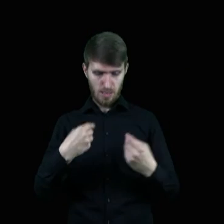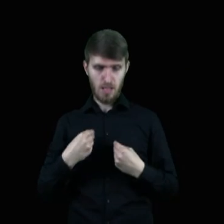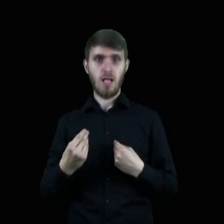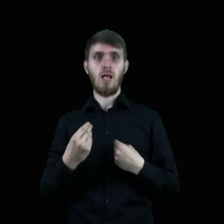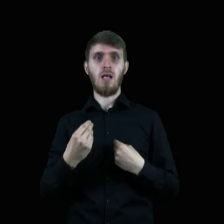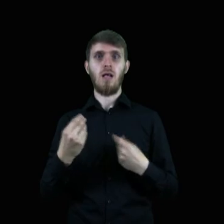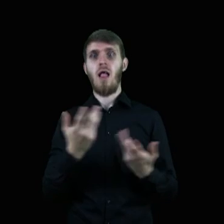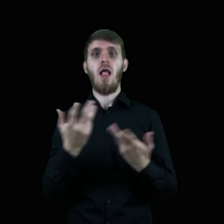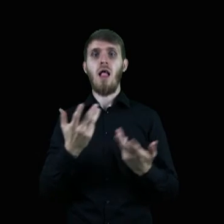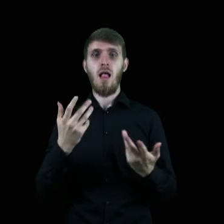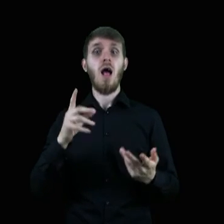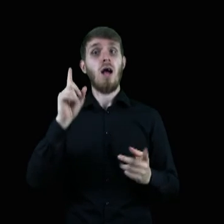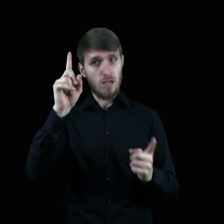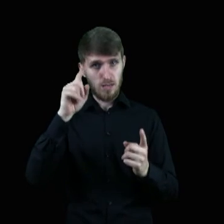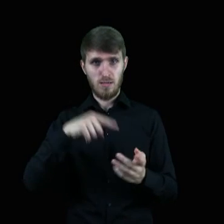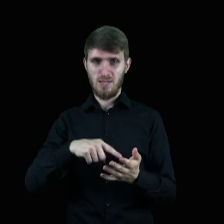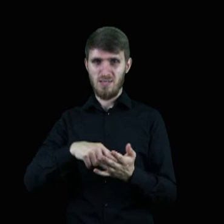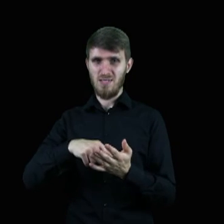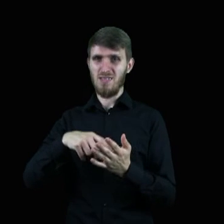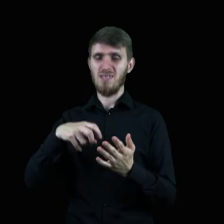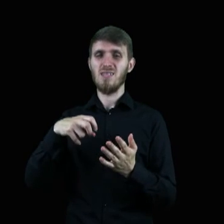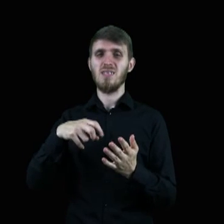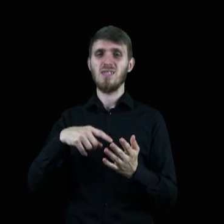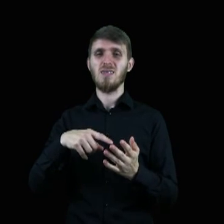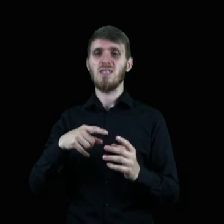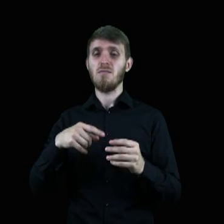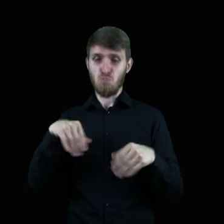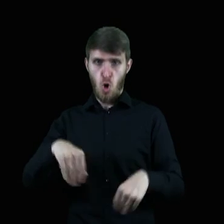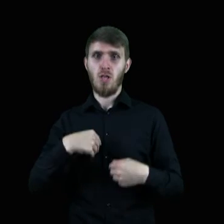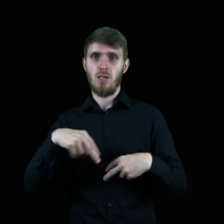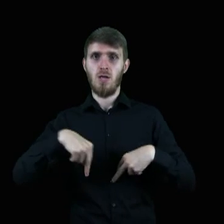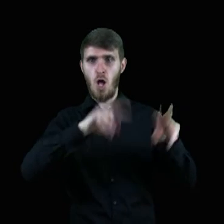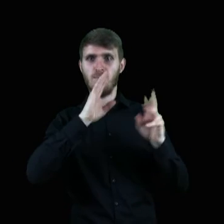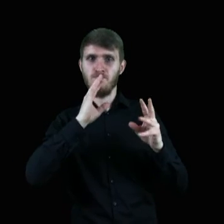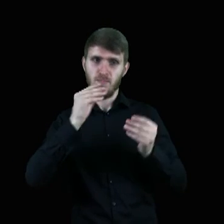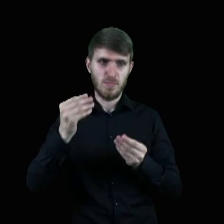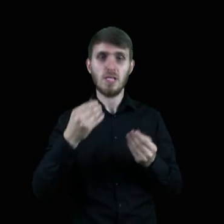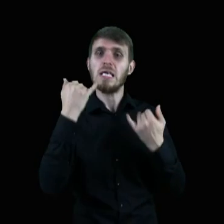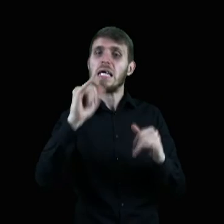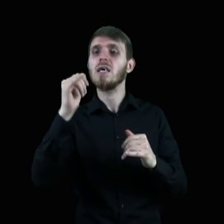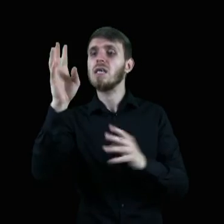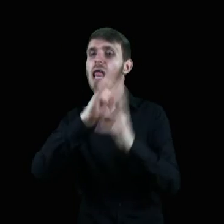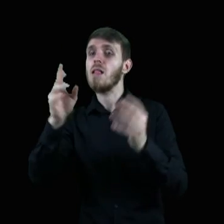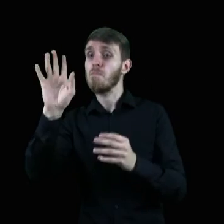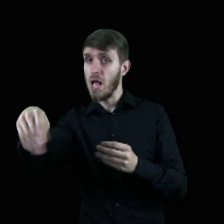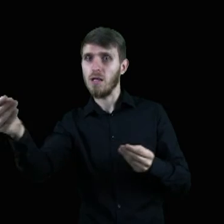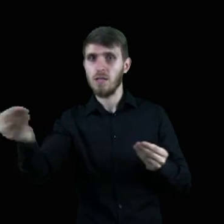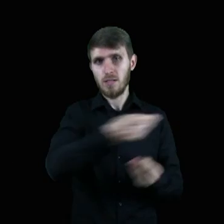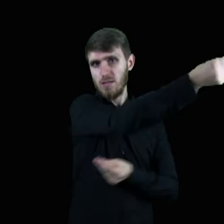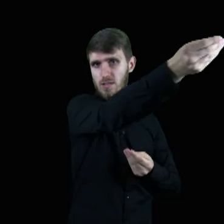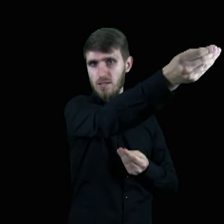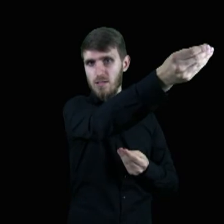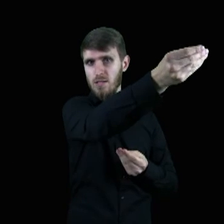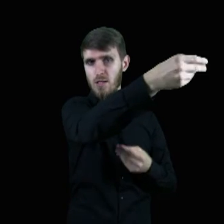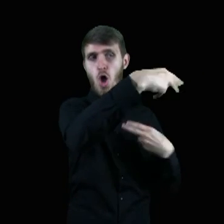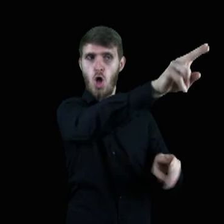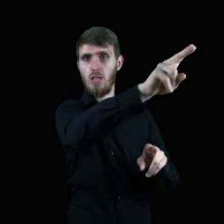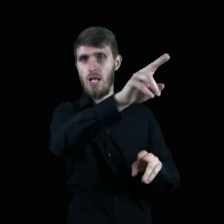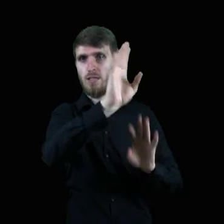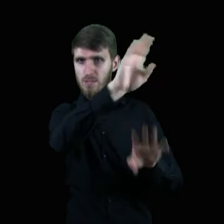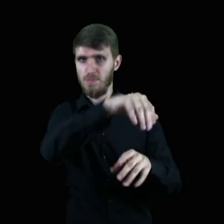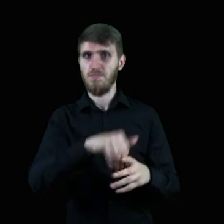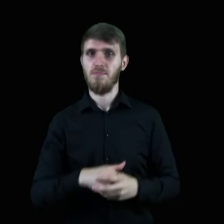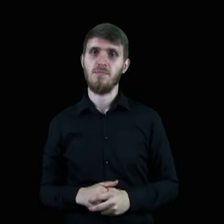że no dobrze, to ja teraz chcę sprzedać tą akcję. Ponieważ znowu certyfikaty akcyjne nie są imienne, więc dom maklerski po prostu